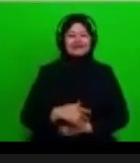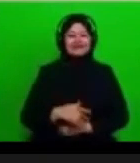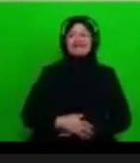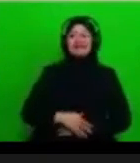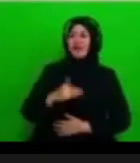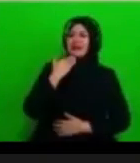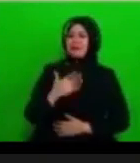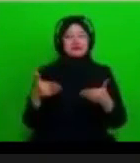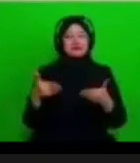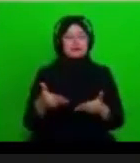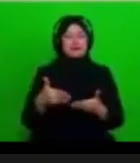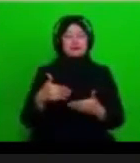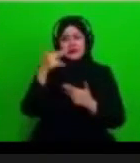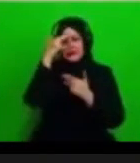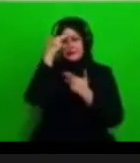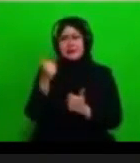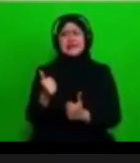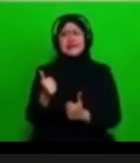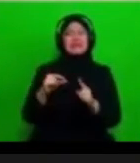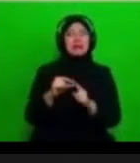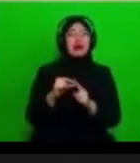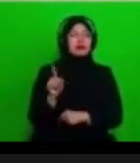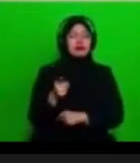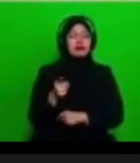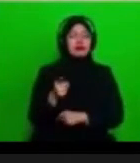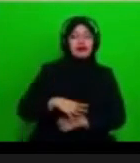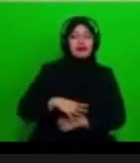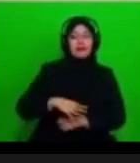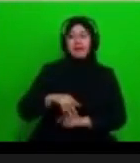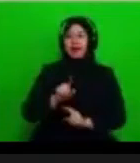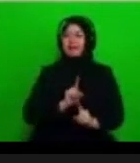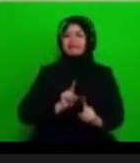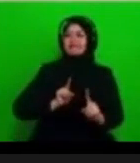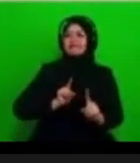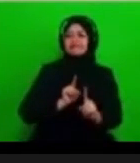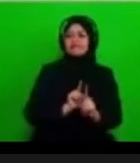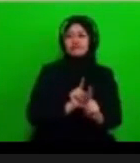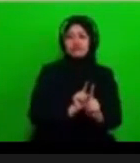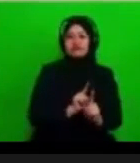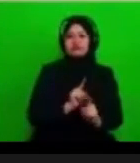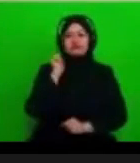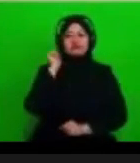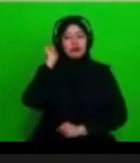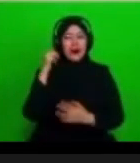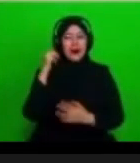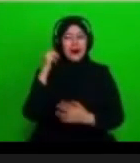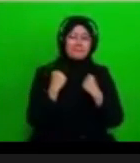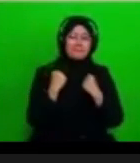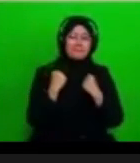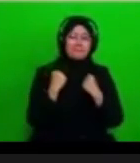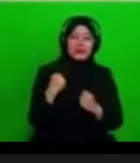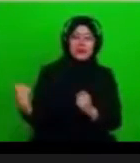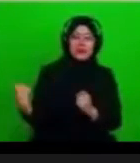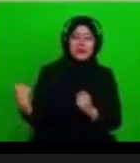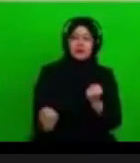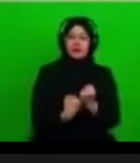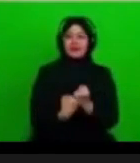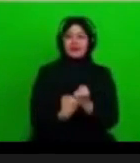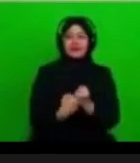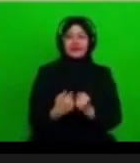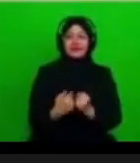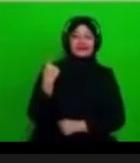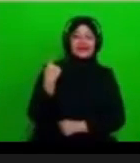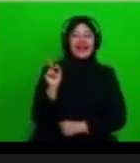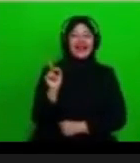Bapak udah spesialis pantun. Iya. Karena kita yakin di belakang Bapak ini ada ibu hebat tentunya. Tentunya. Yang membuat